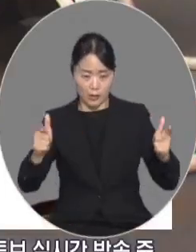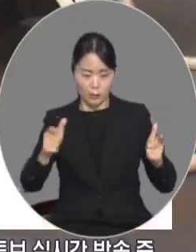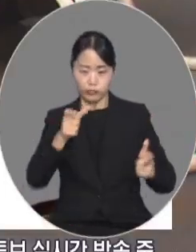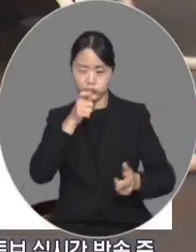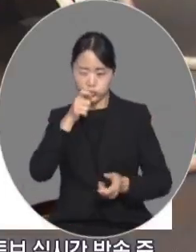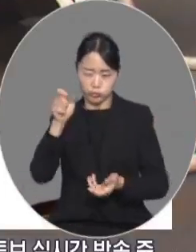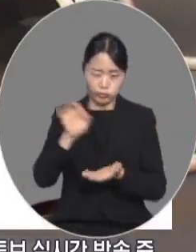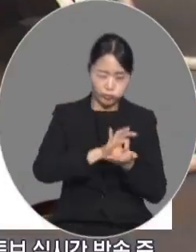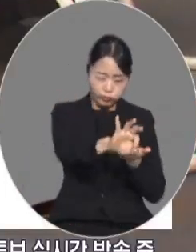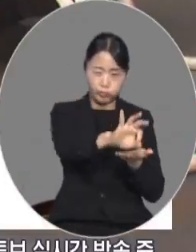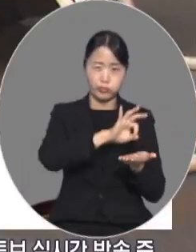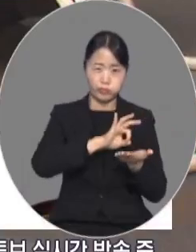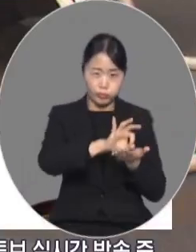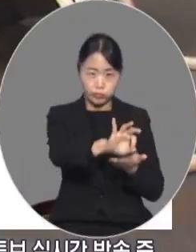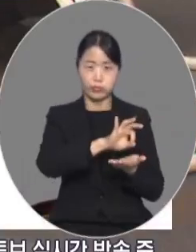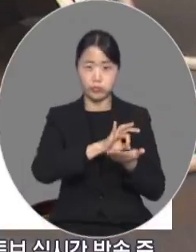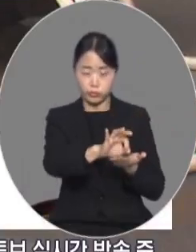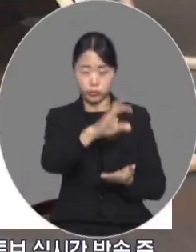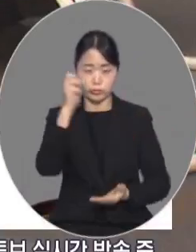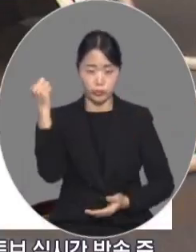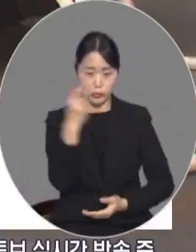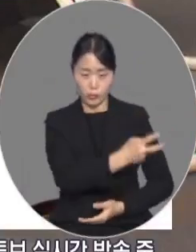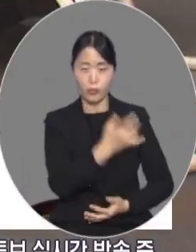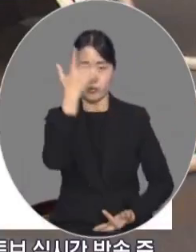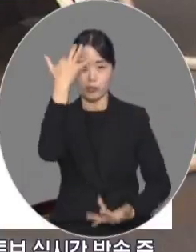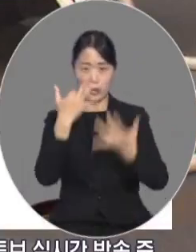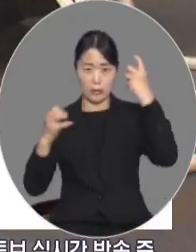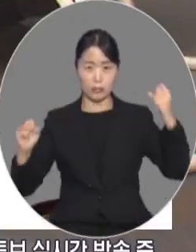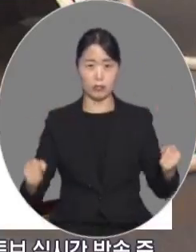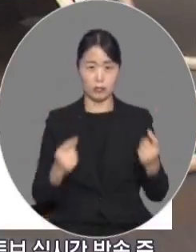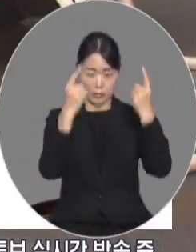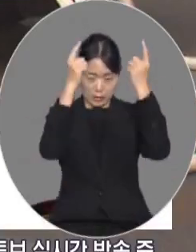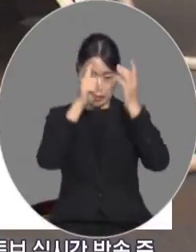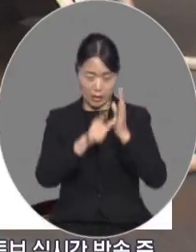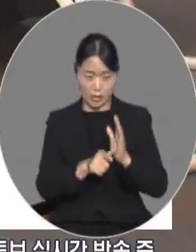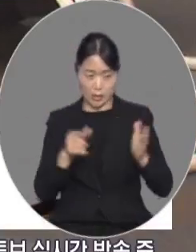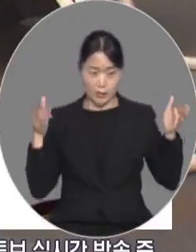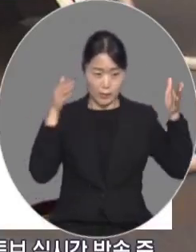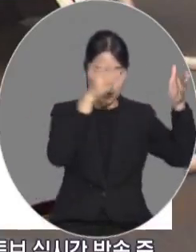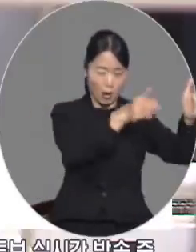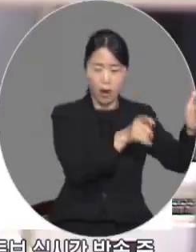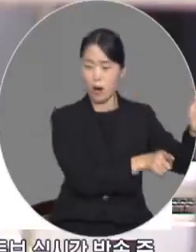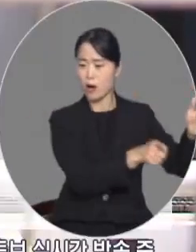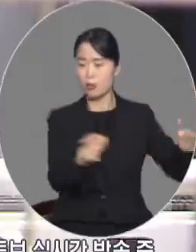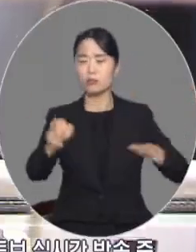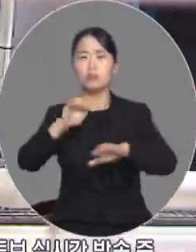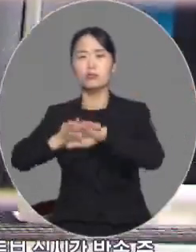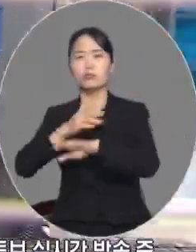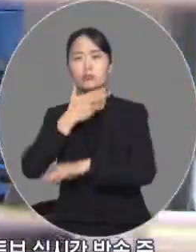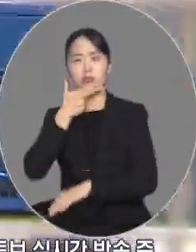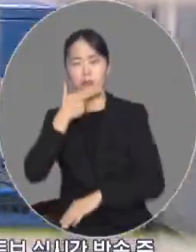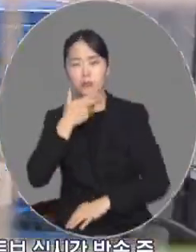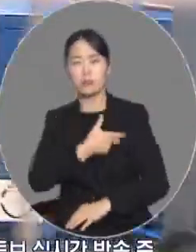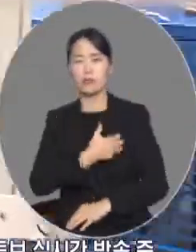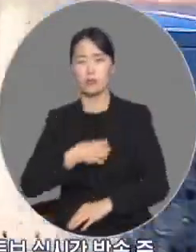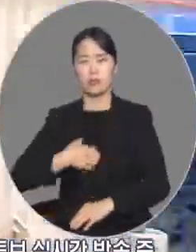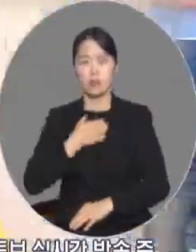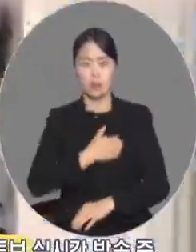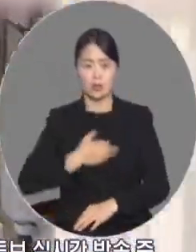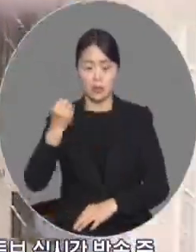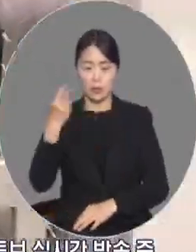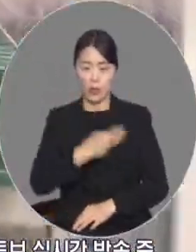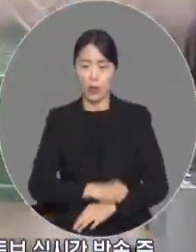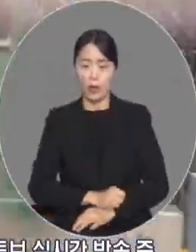때문에 동시다발적인 화재가 났을 때 이제 출동력 공백이 발생할 우려가 있습니다. 문제는 폐배터리